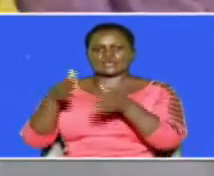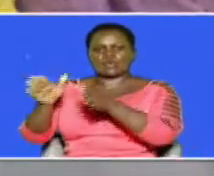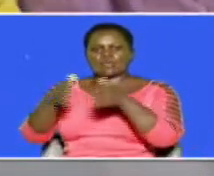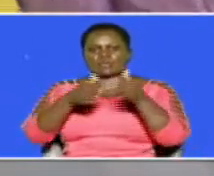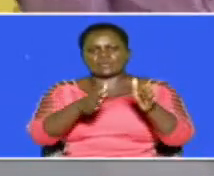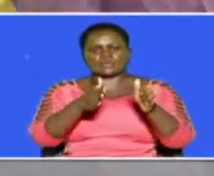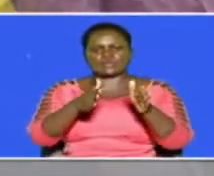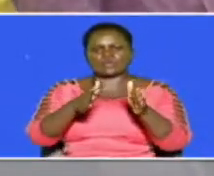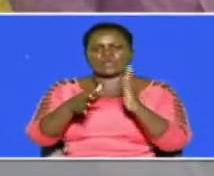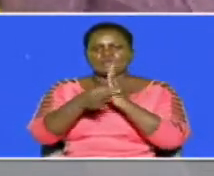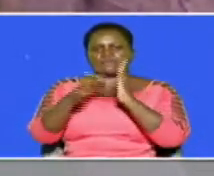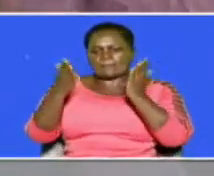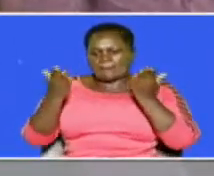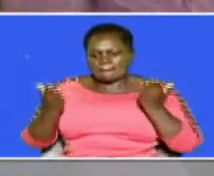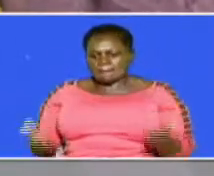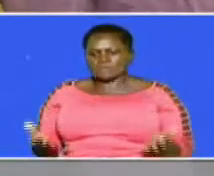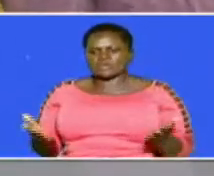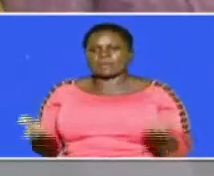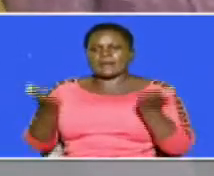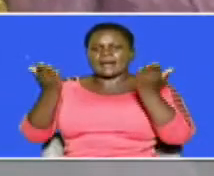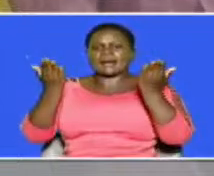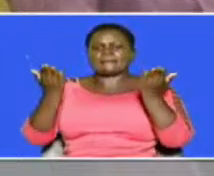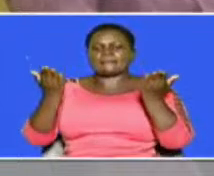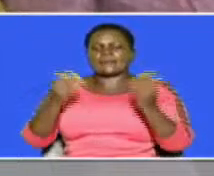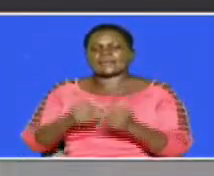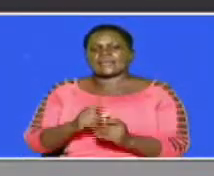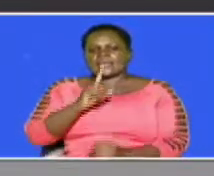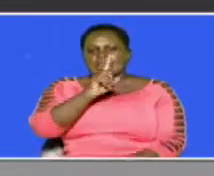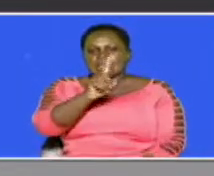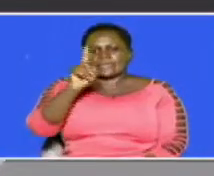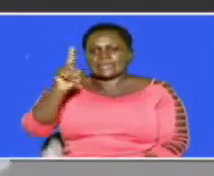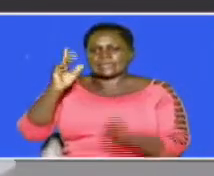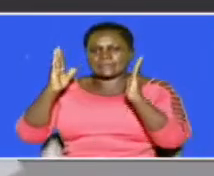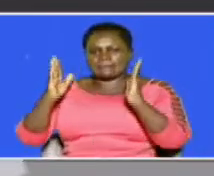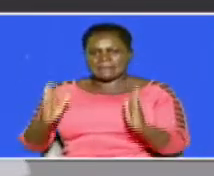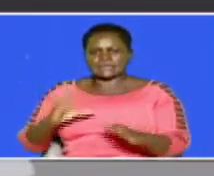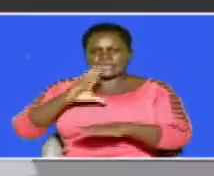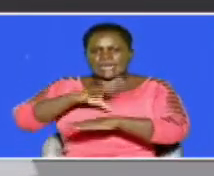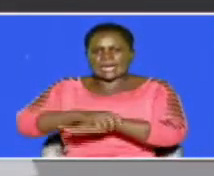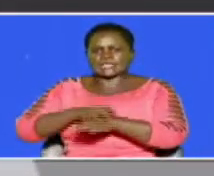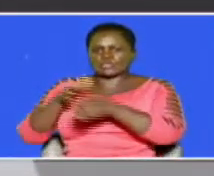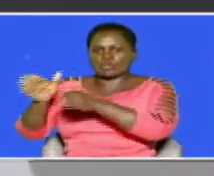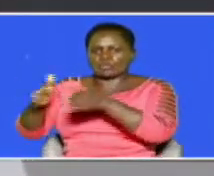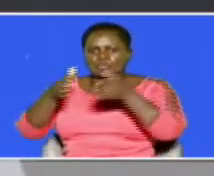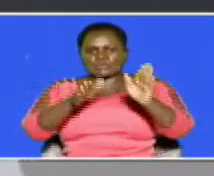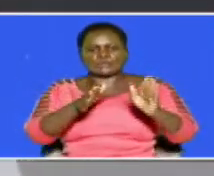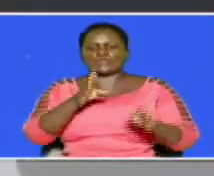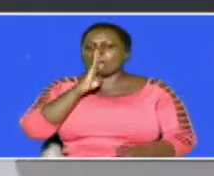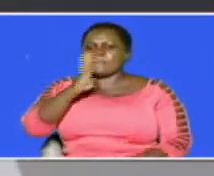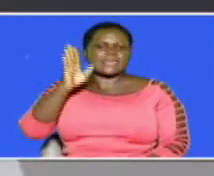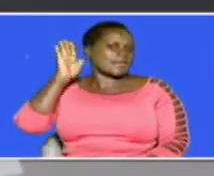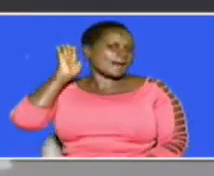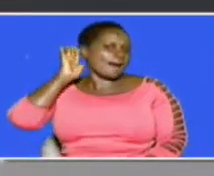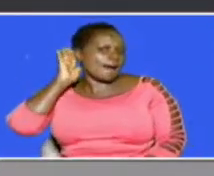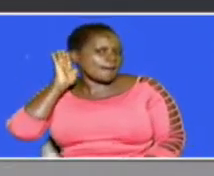to popularize the bottom-up economic model. Na kila mwananchi apate nafasi ya kusikizwa.